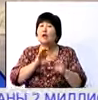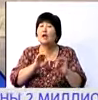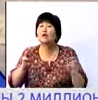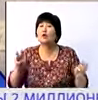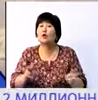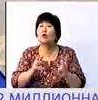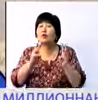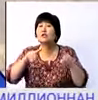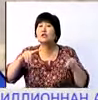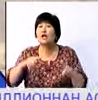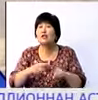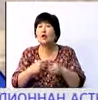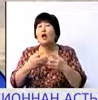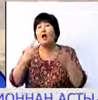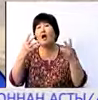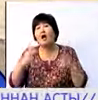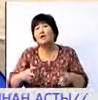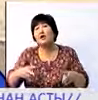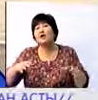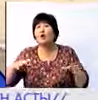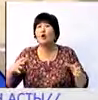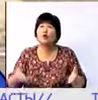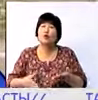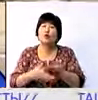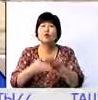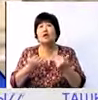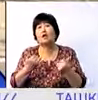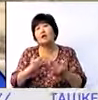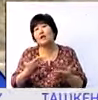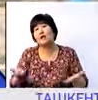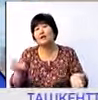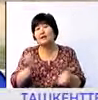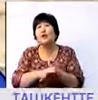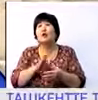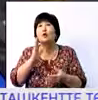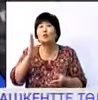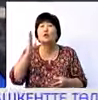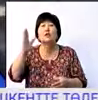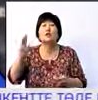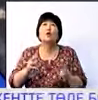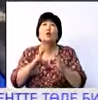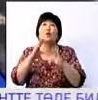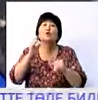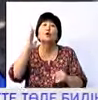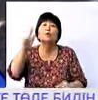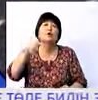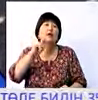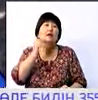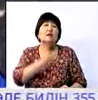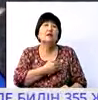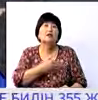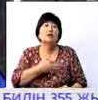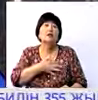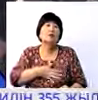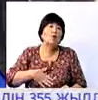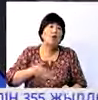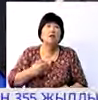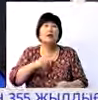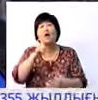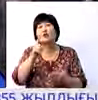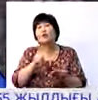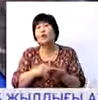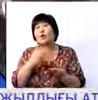сөндіру техникасы мен авариялық құтқару құралдарын таныстырды. Ал болашақта өрт сөндіруші болғысы келетін жастар өздерін толғандырып жүрген